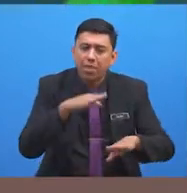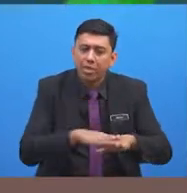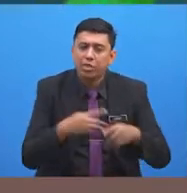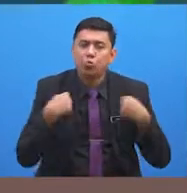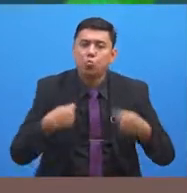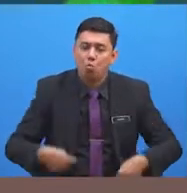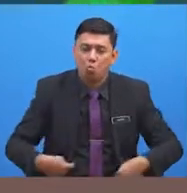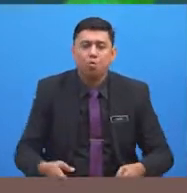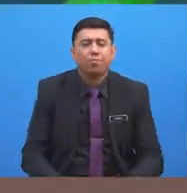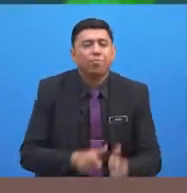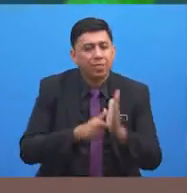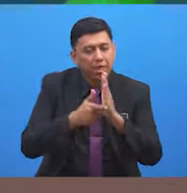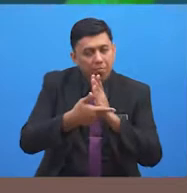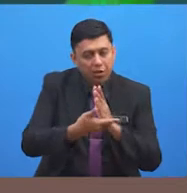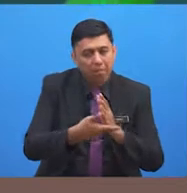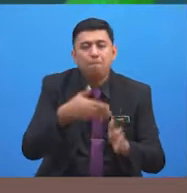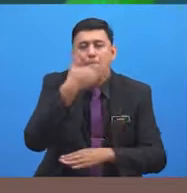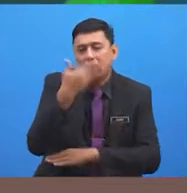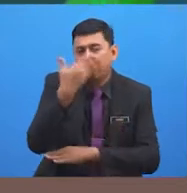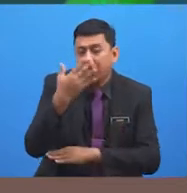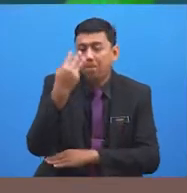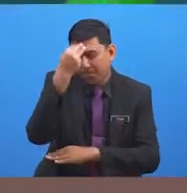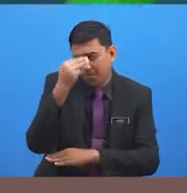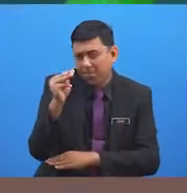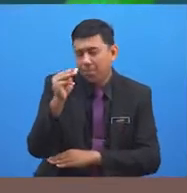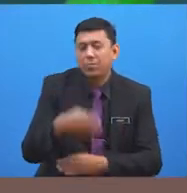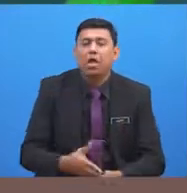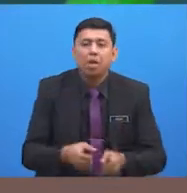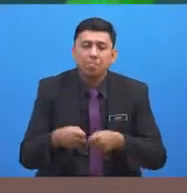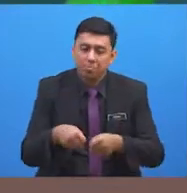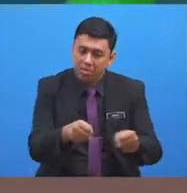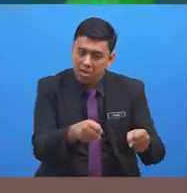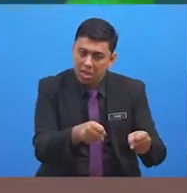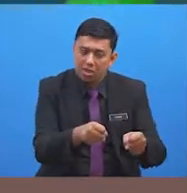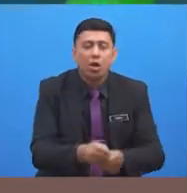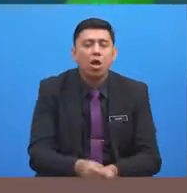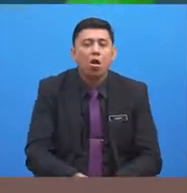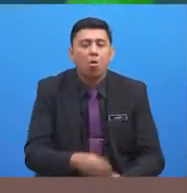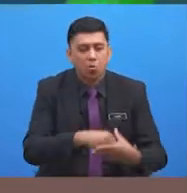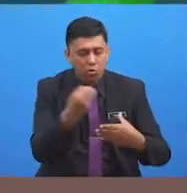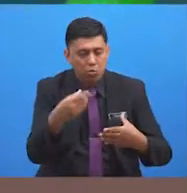tubuh. Melalui pernafasan, maka penyaluran oksigen